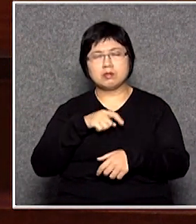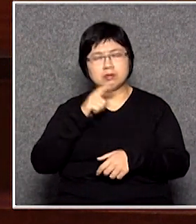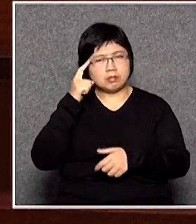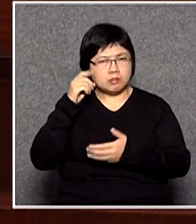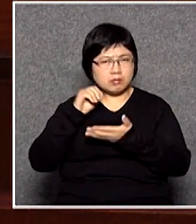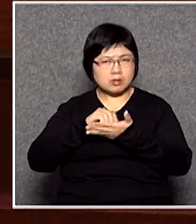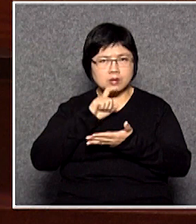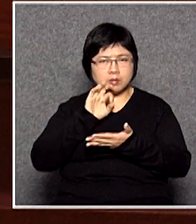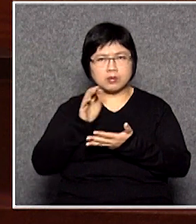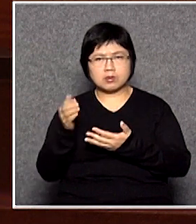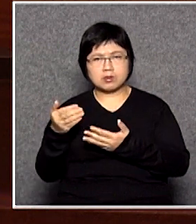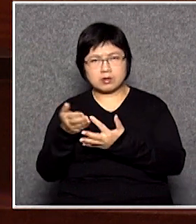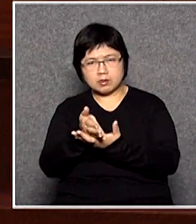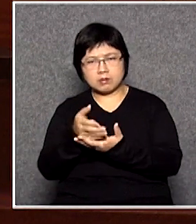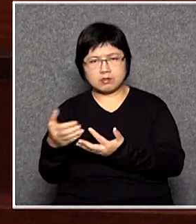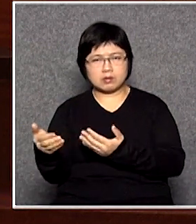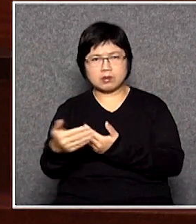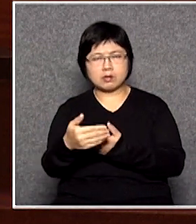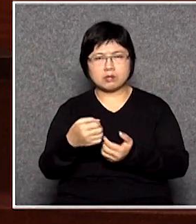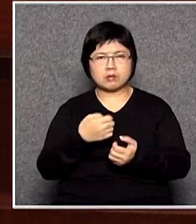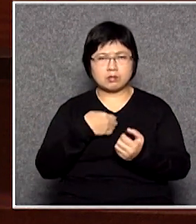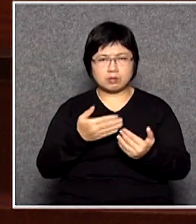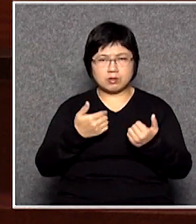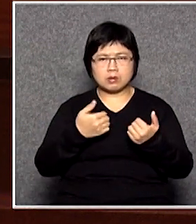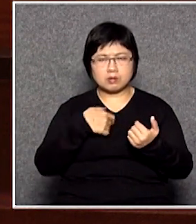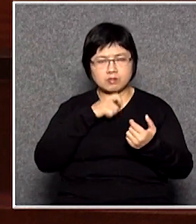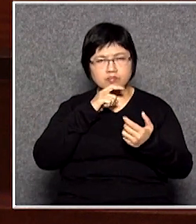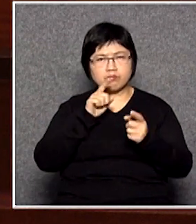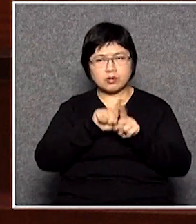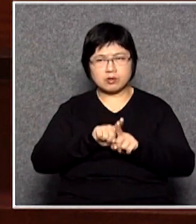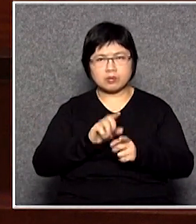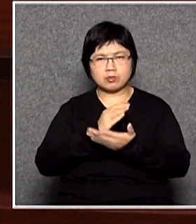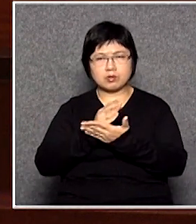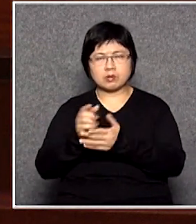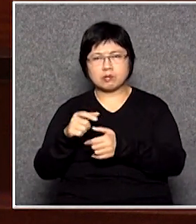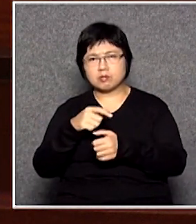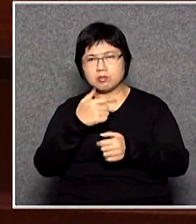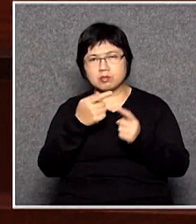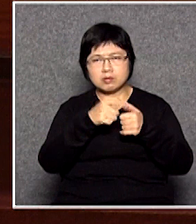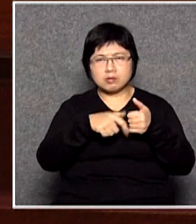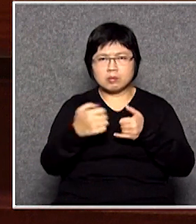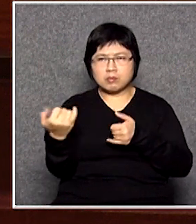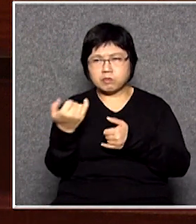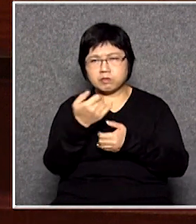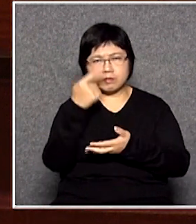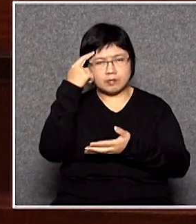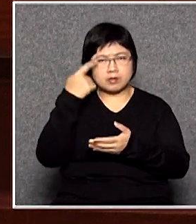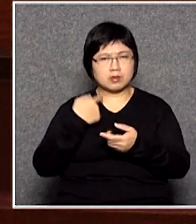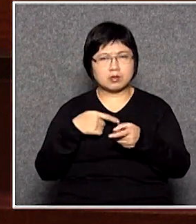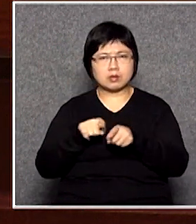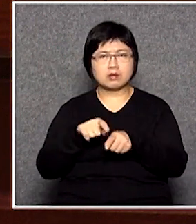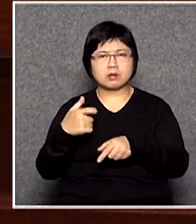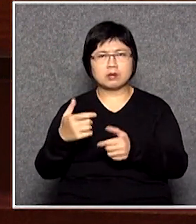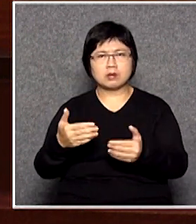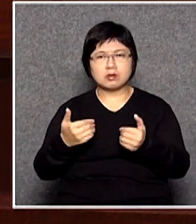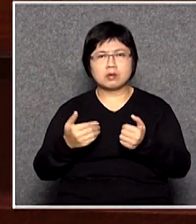否有直接或者間接的金錢利益，準則可能各有不同，不同的人有不同的判斷。至於什麼叫共同利益，